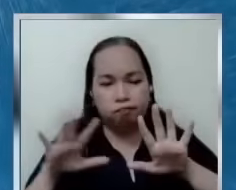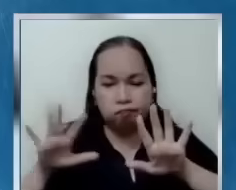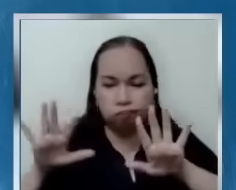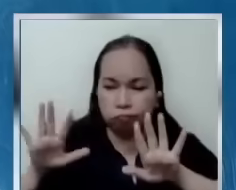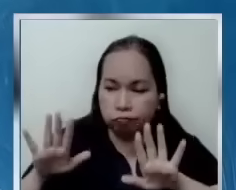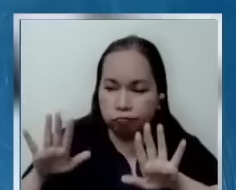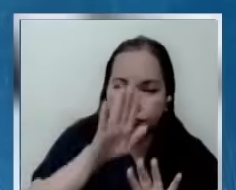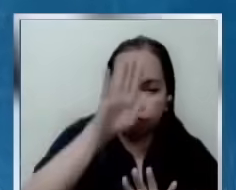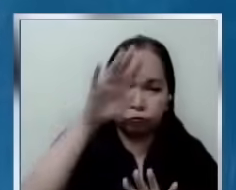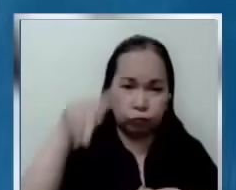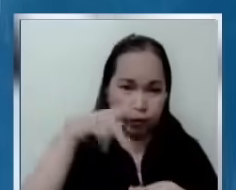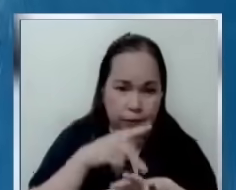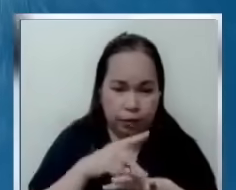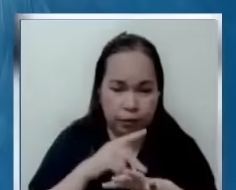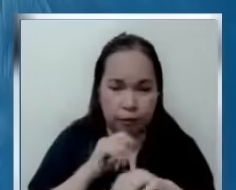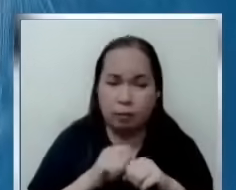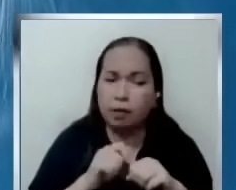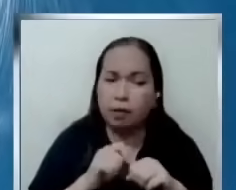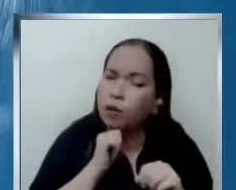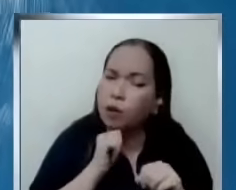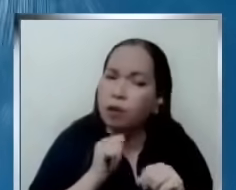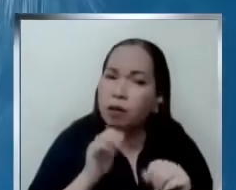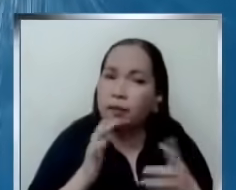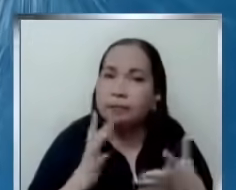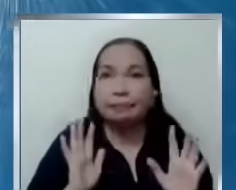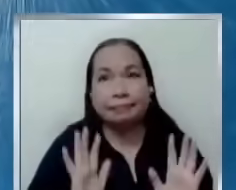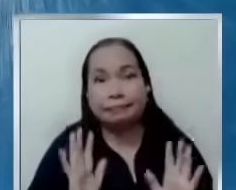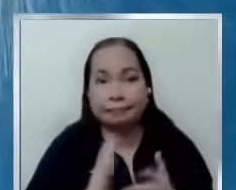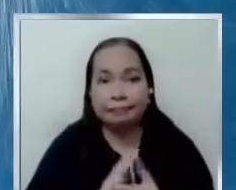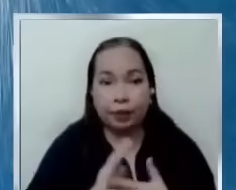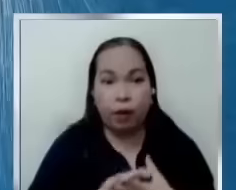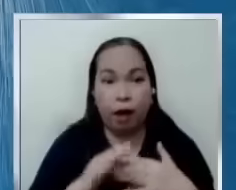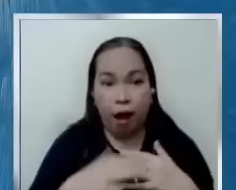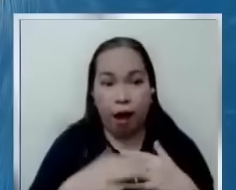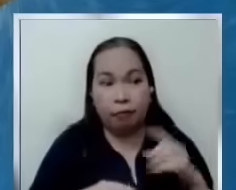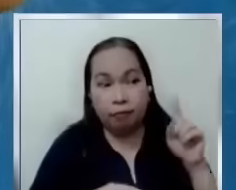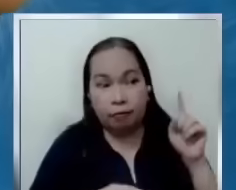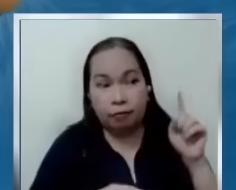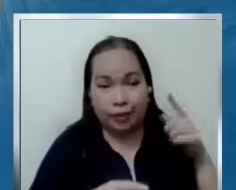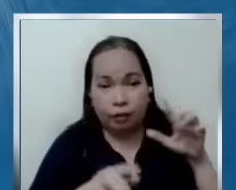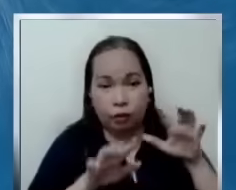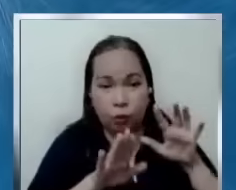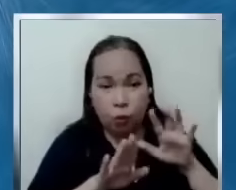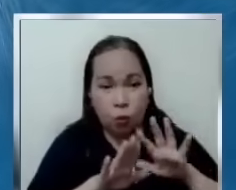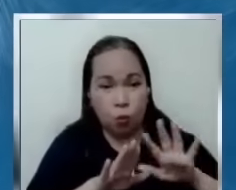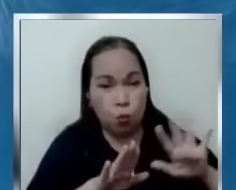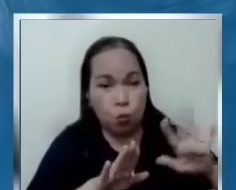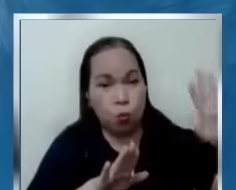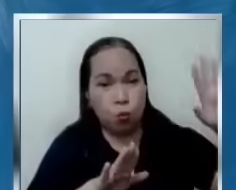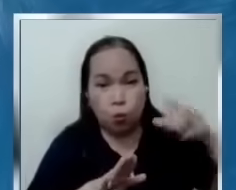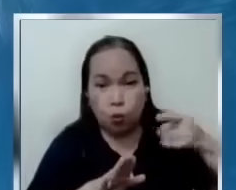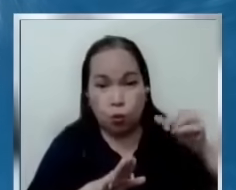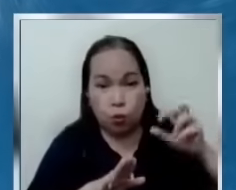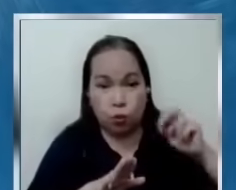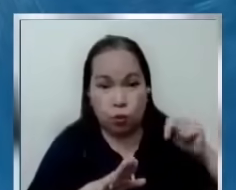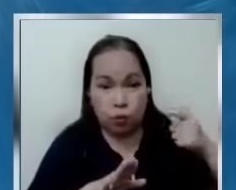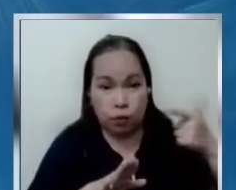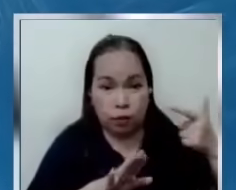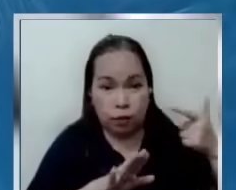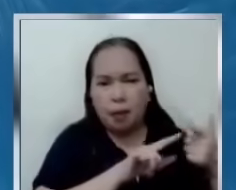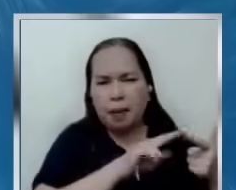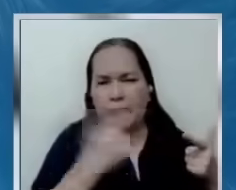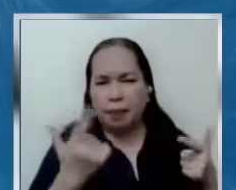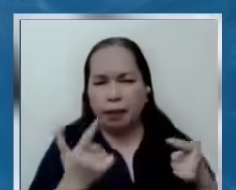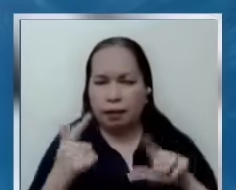rin magpakampante dahil pagkatapos ng Bagyong Guring, ito namang magiging Bagyong Hana ang posibleng humatak o magpalakas sa